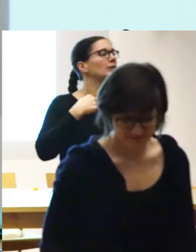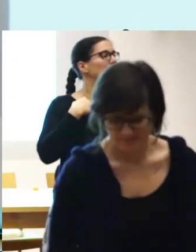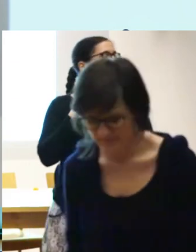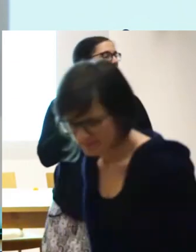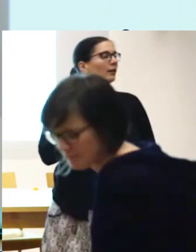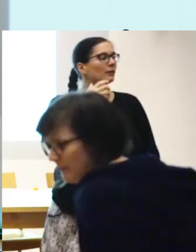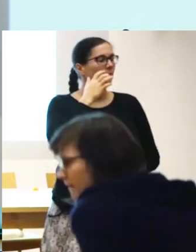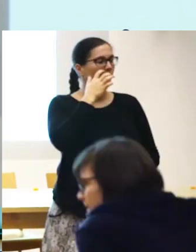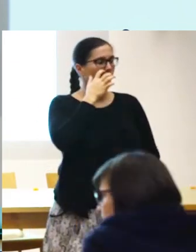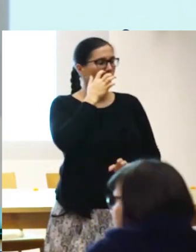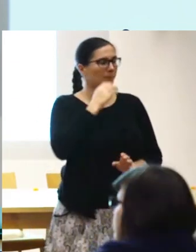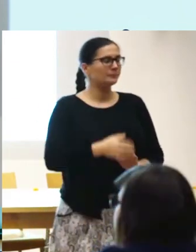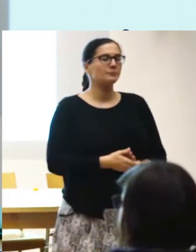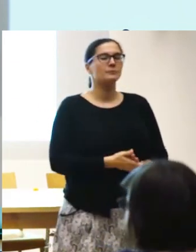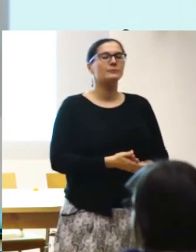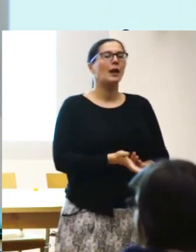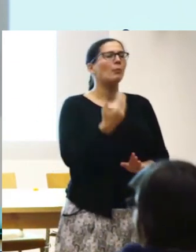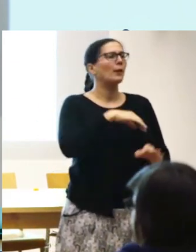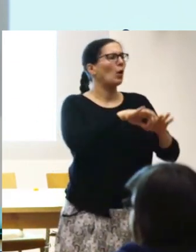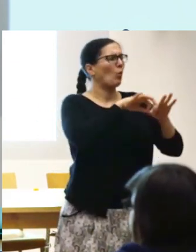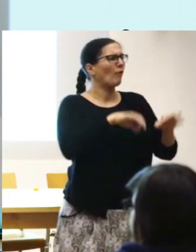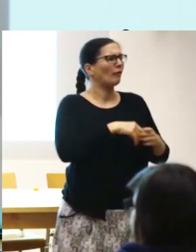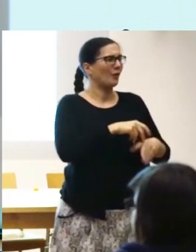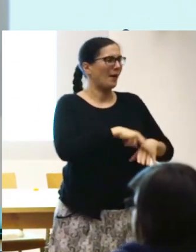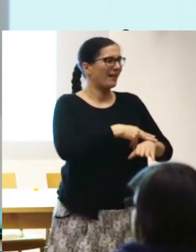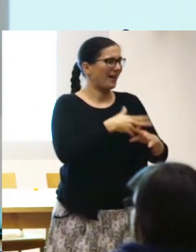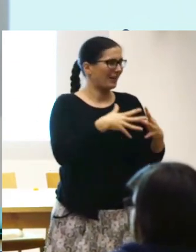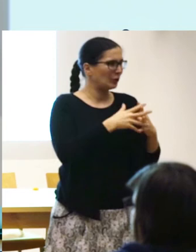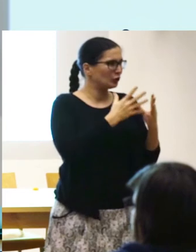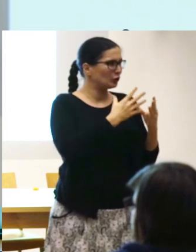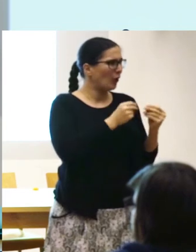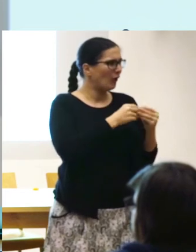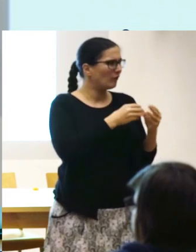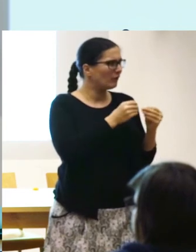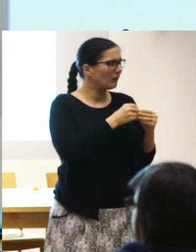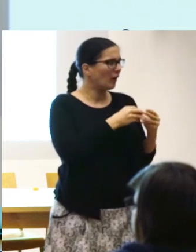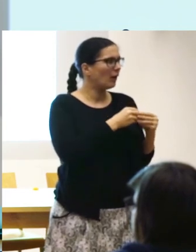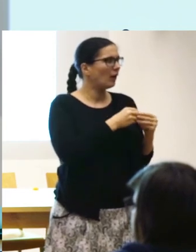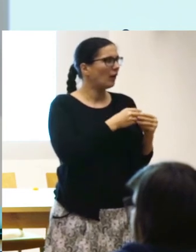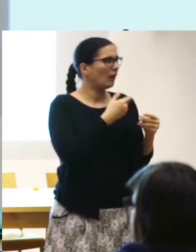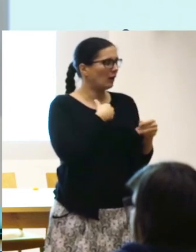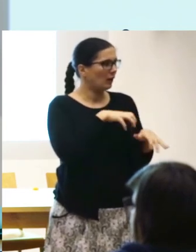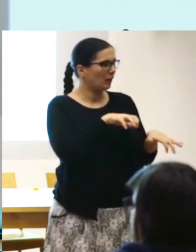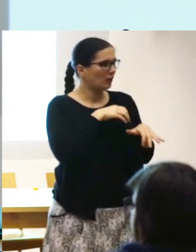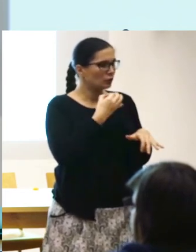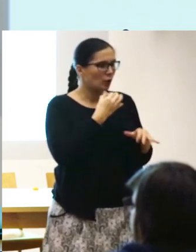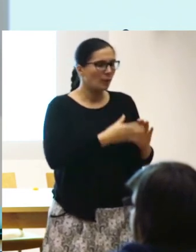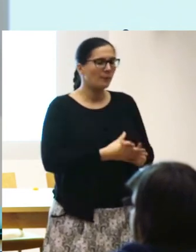úvodu, který tam měla Anna Remešová, strašně zarazilo to, že asi jako jednu z prvních věcí